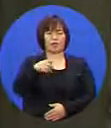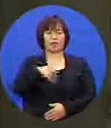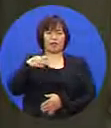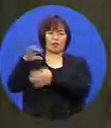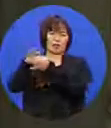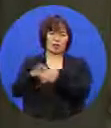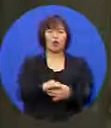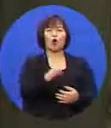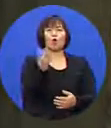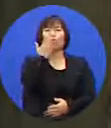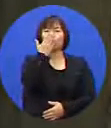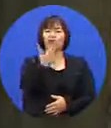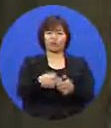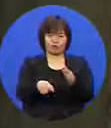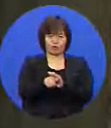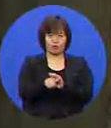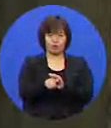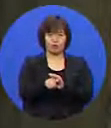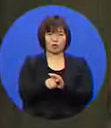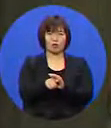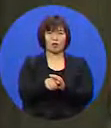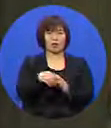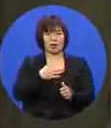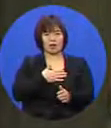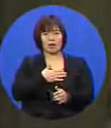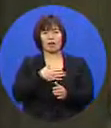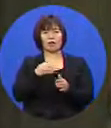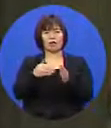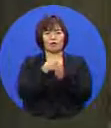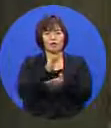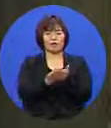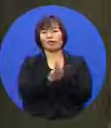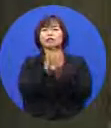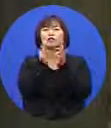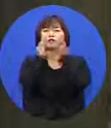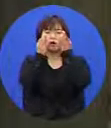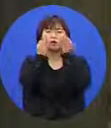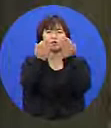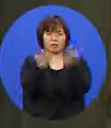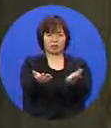계속 먹을 수 있도록 자기가 최선의 노력을 해서